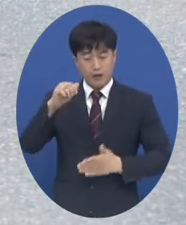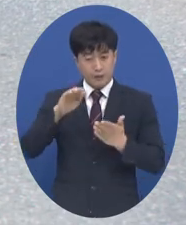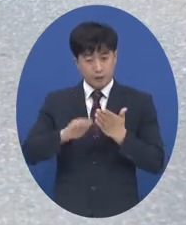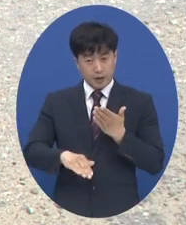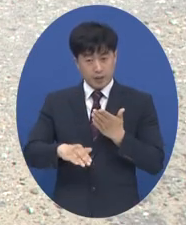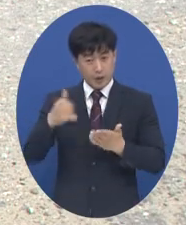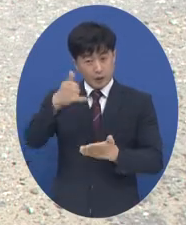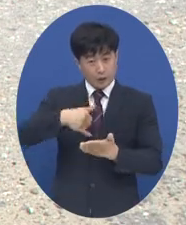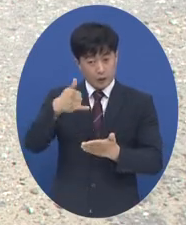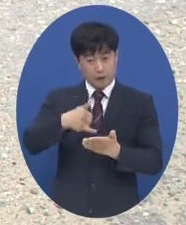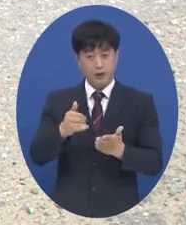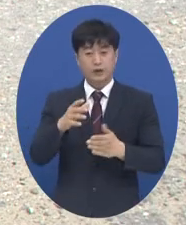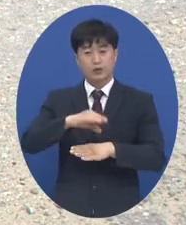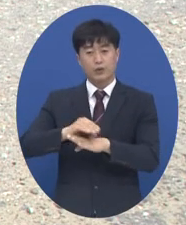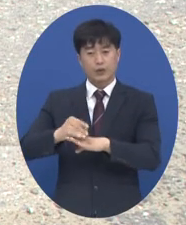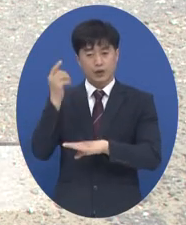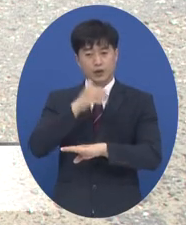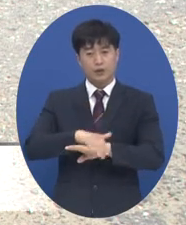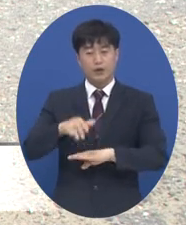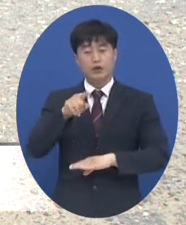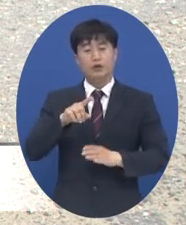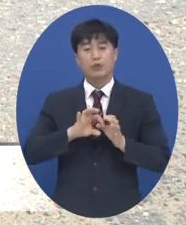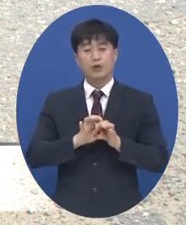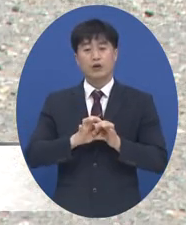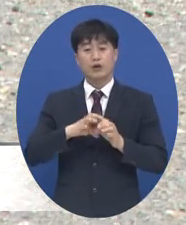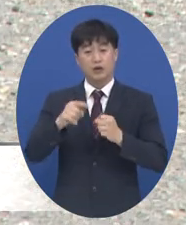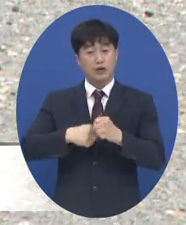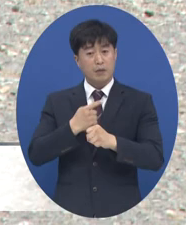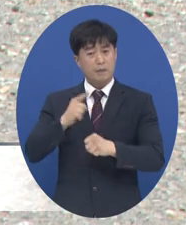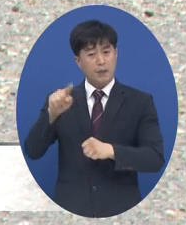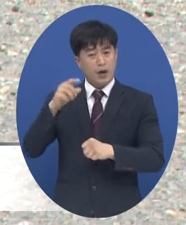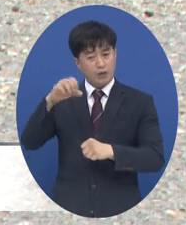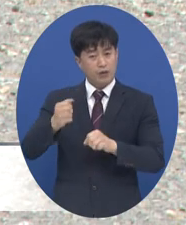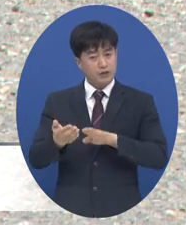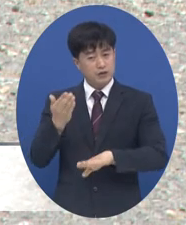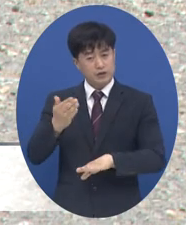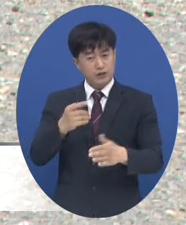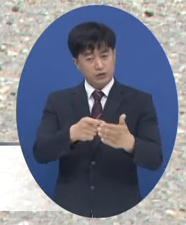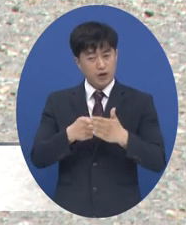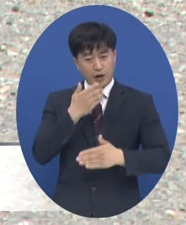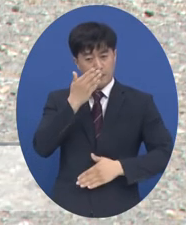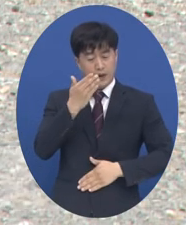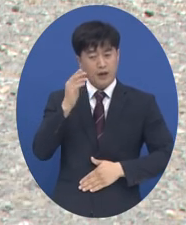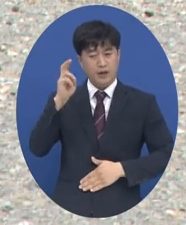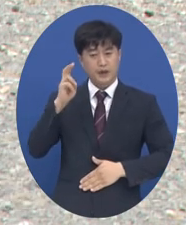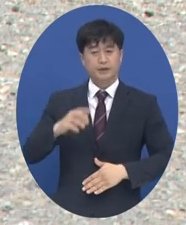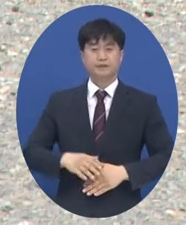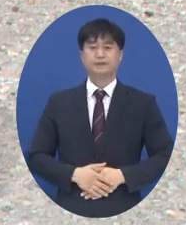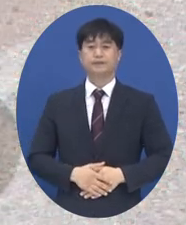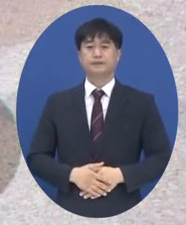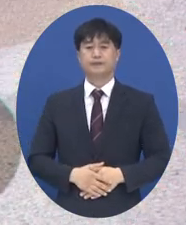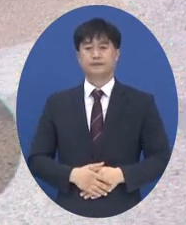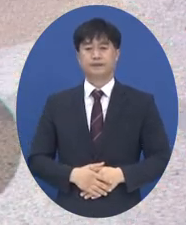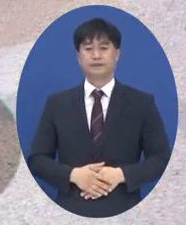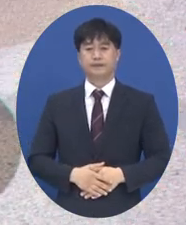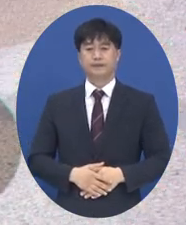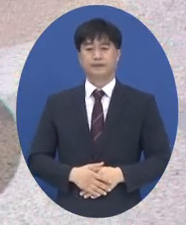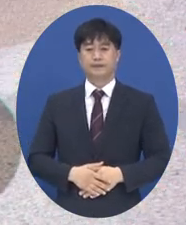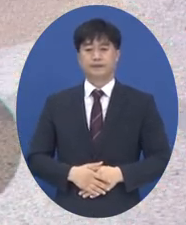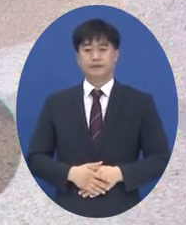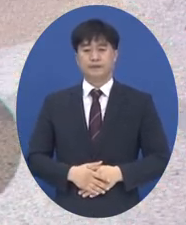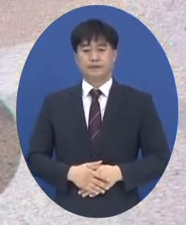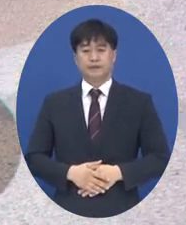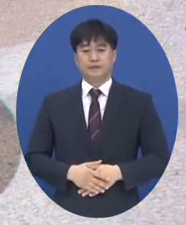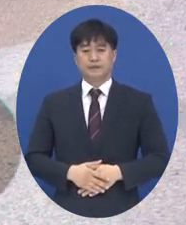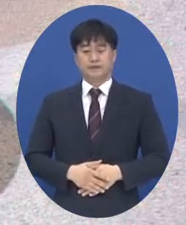공사의 작용을 방침 이를 통해 연간 100억 원의 예산이 절감될 것으로 전망됩니다 형 유출 tv 초청 수